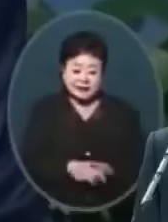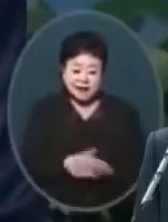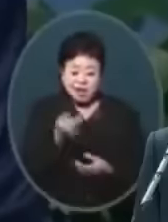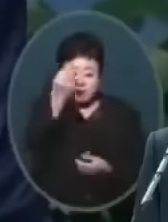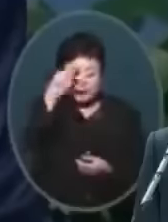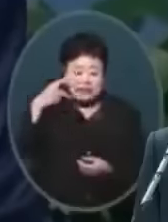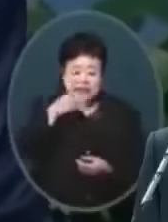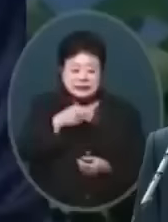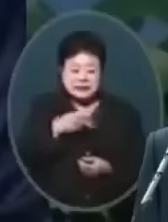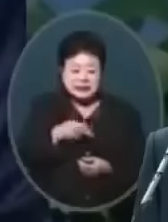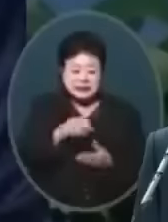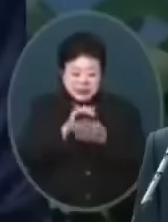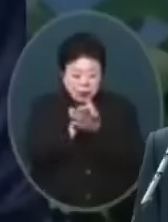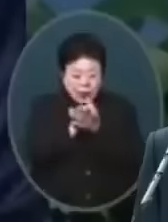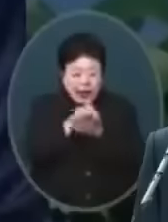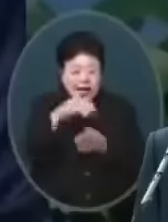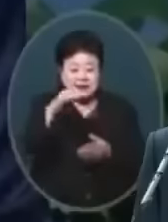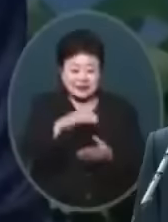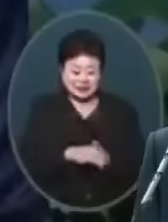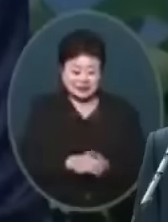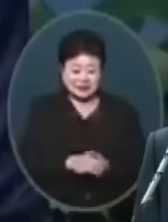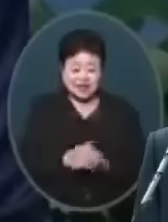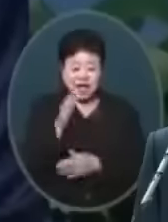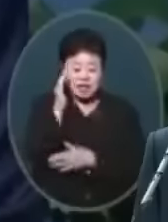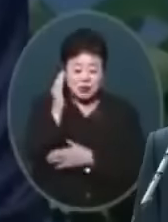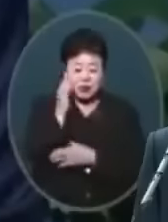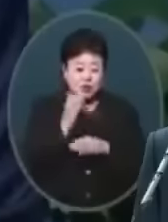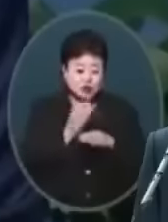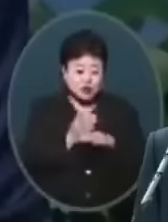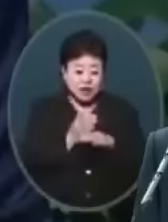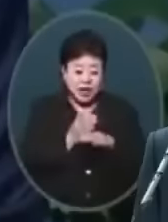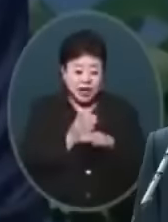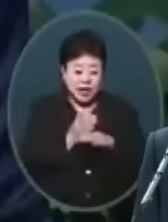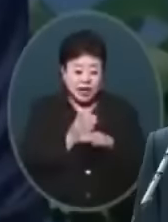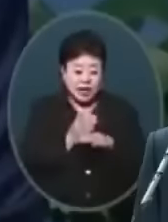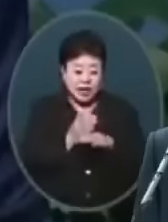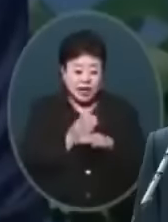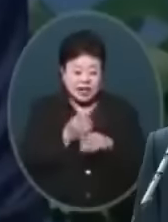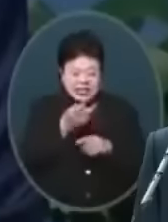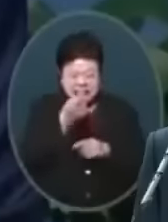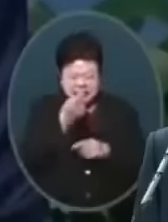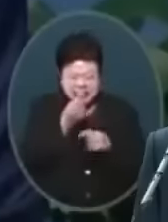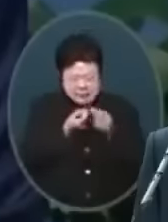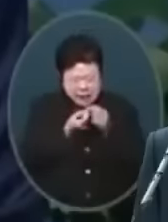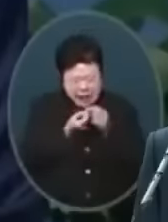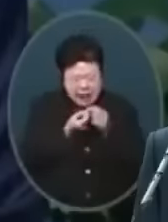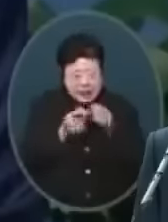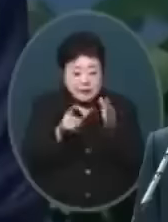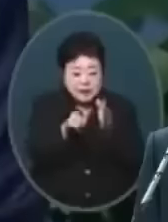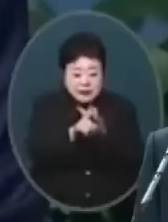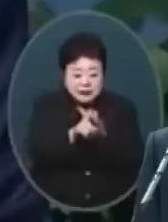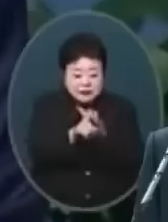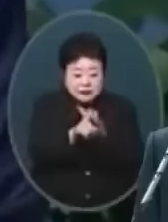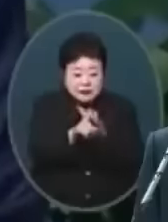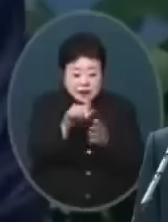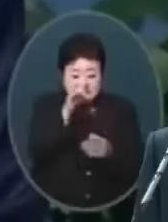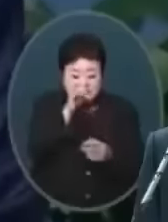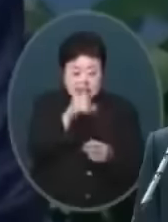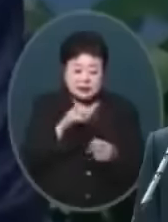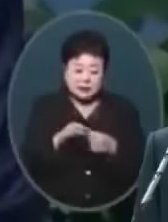겨자씨 금식 기도원에서 설교하는 중에 이런 말을 했습니다. 우리 겨자씨만한 믿음이